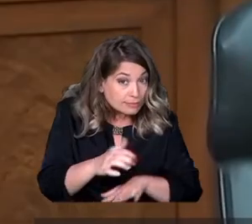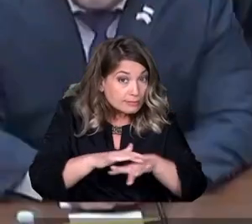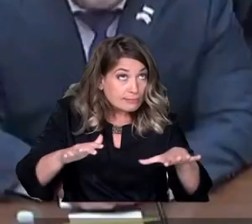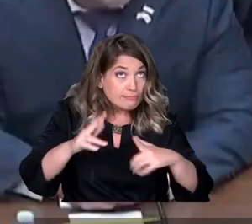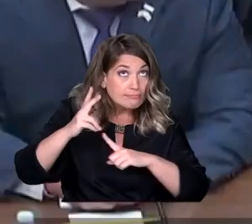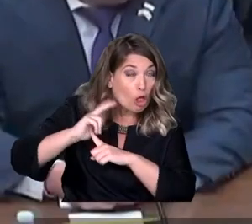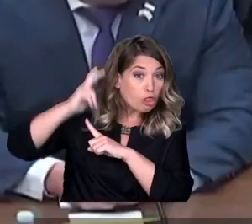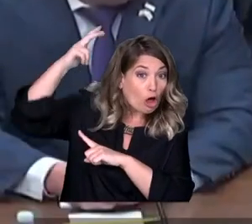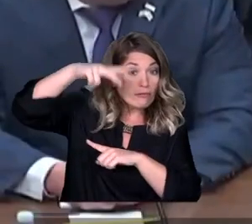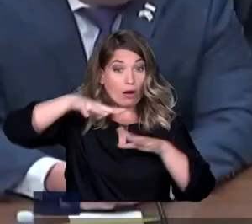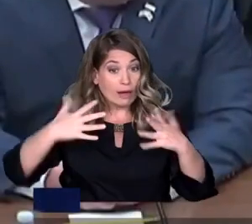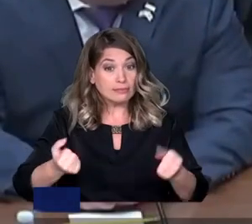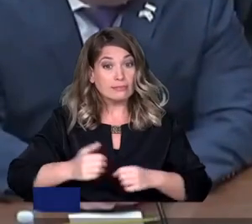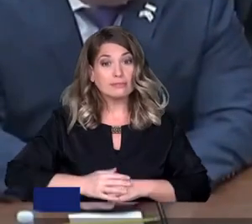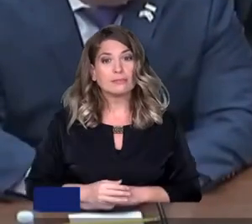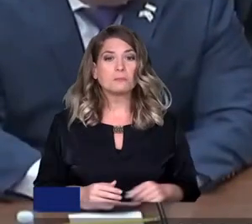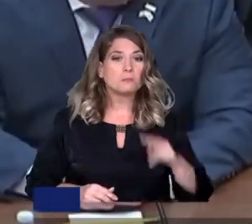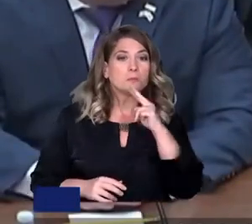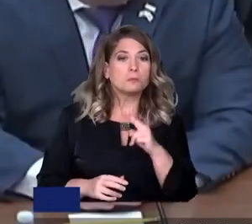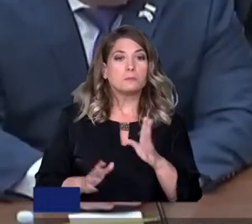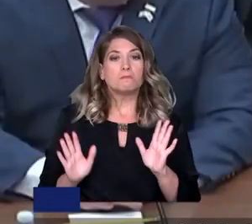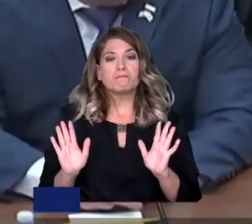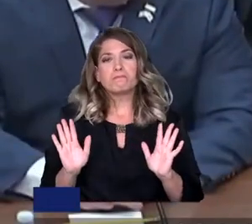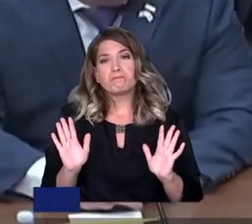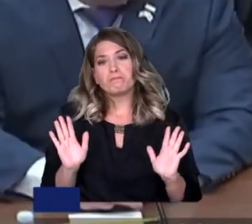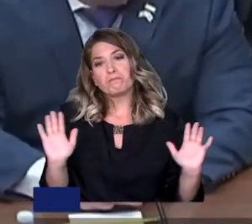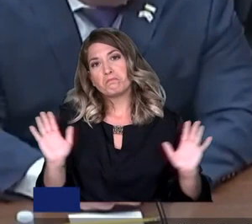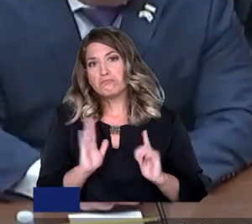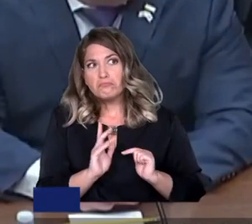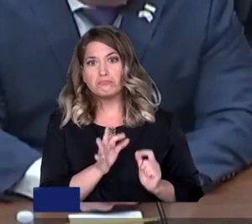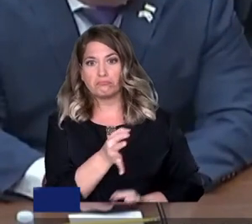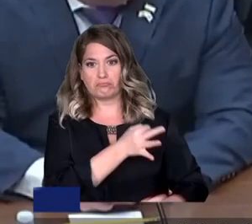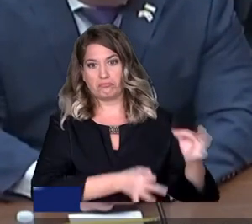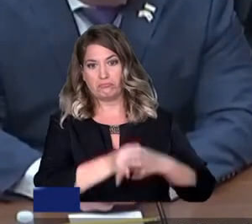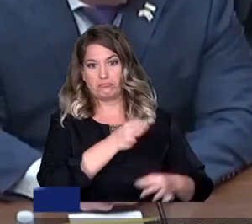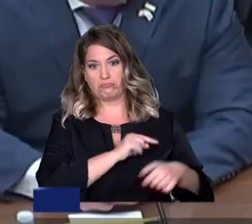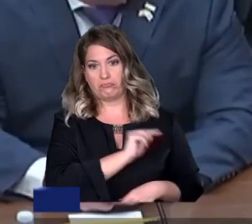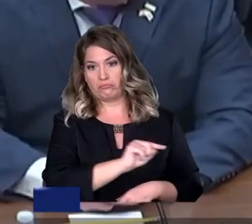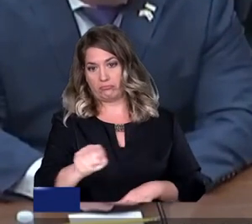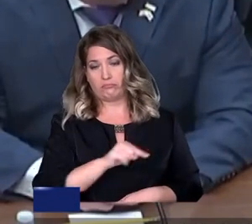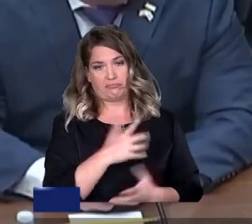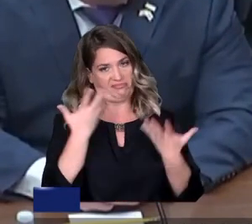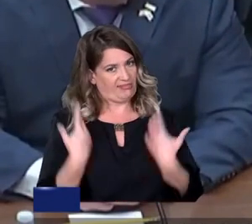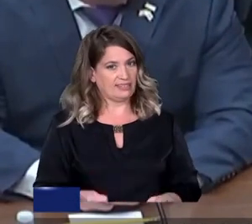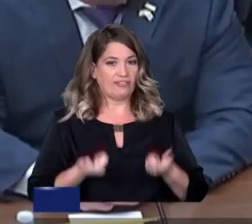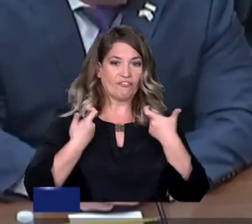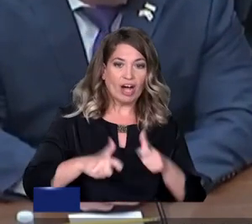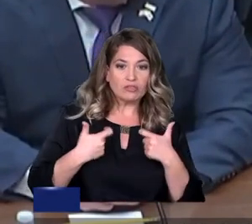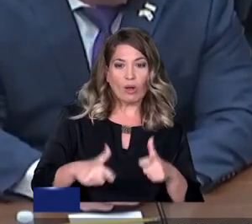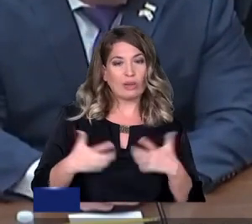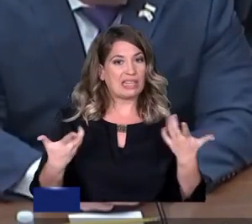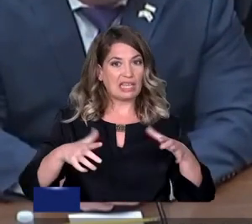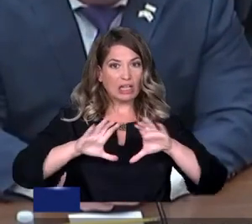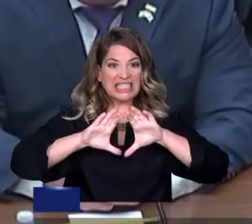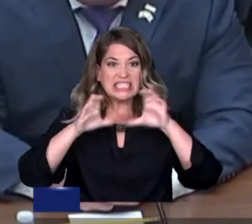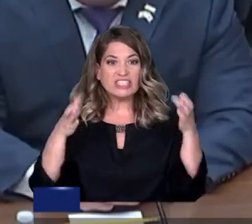surface? I don't know about a base, but you know, as I mentioned, I had a different source entirely describe this pretty extraordinary footage that